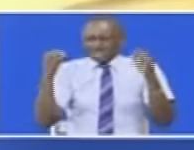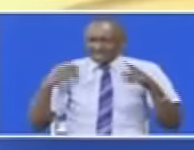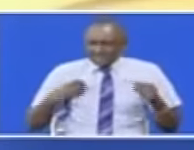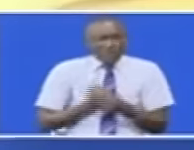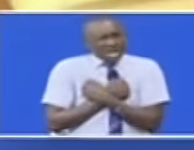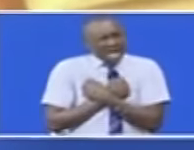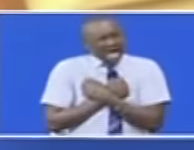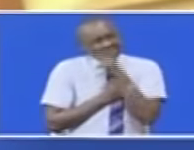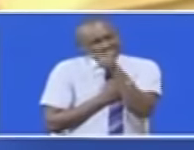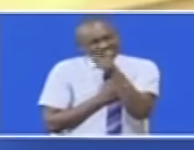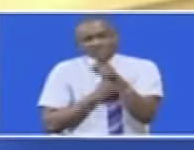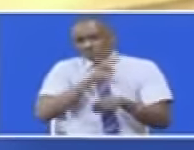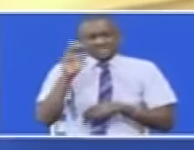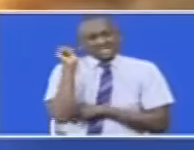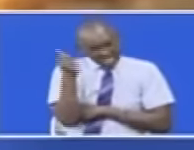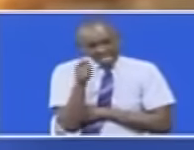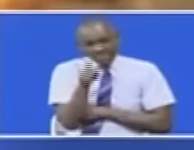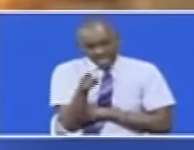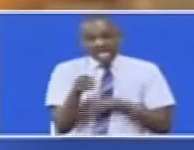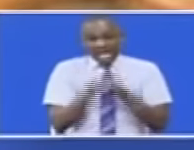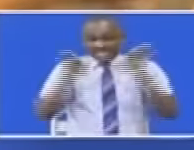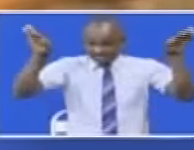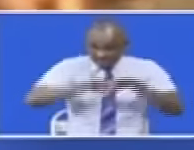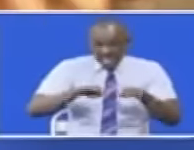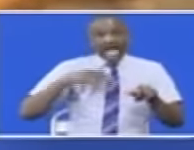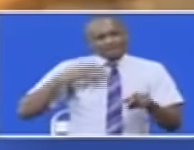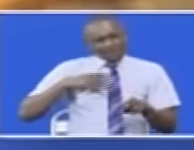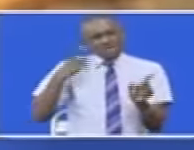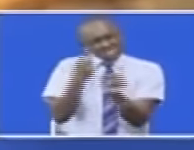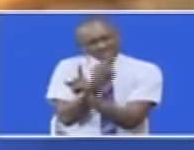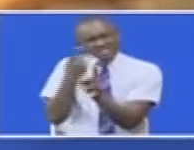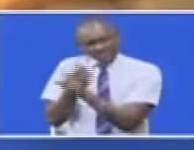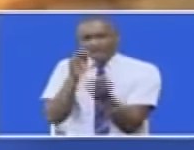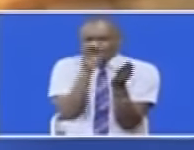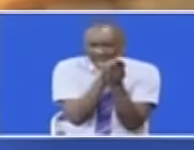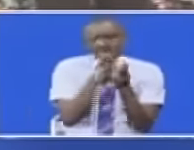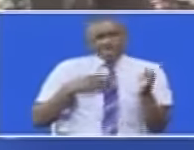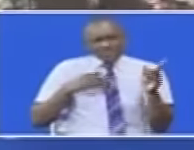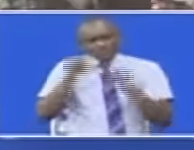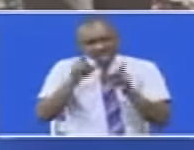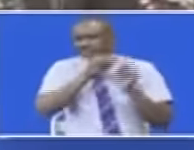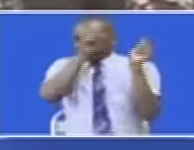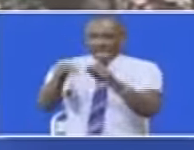kutoka eneo la magharibi mwa Kenya, bonde la Ufa pamoja na washikadau katika sekta za benki na utalii.